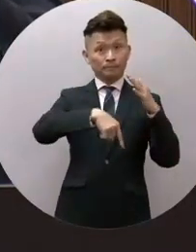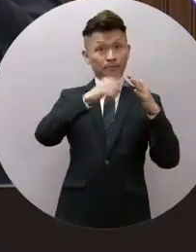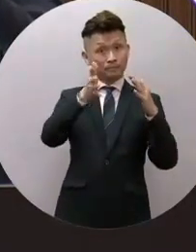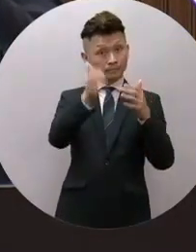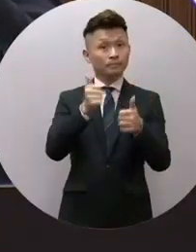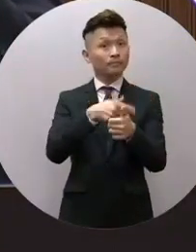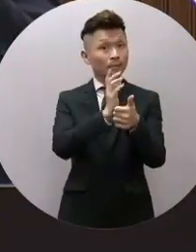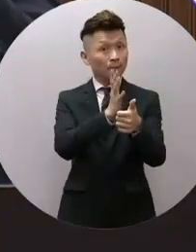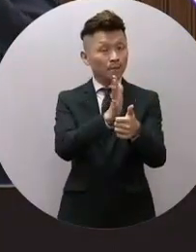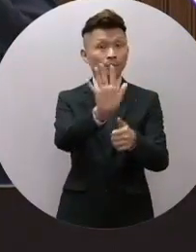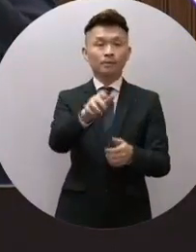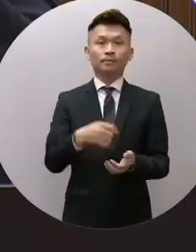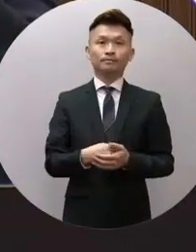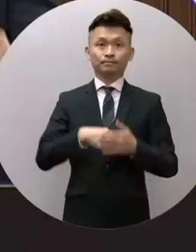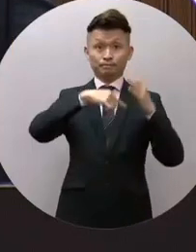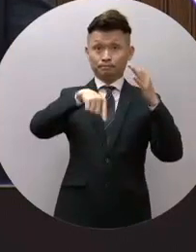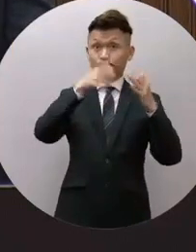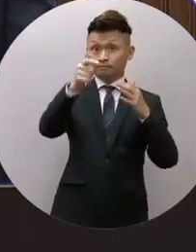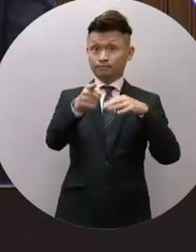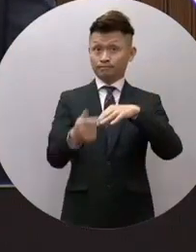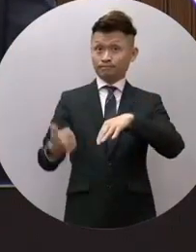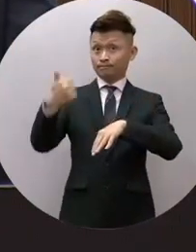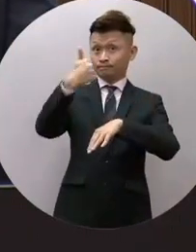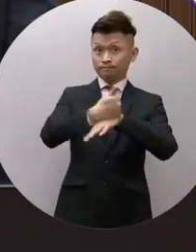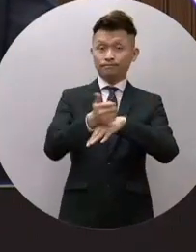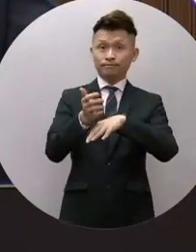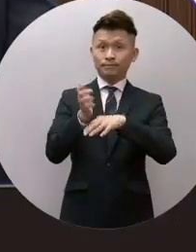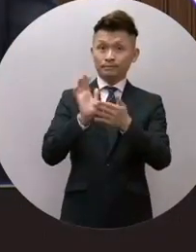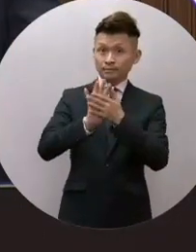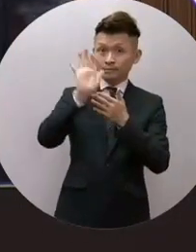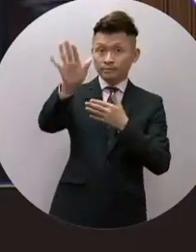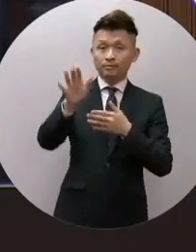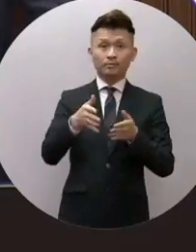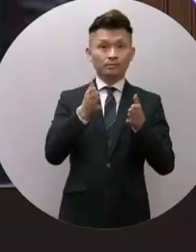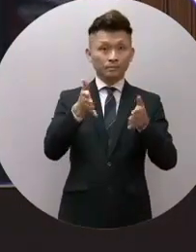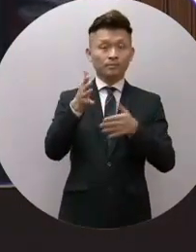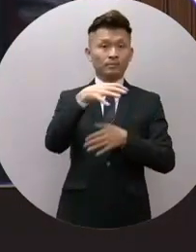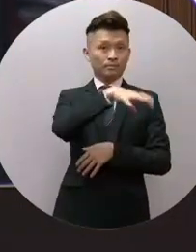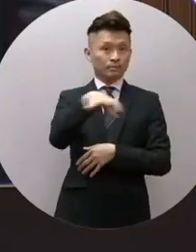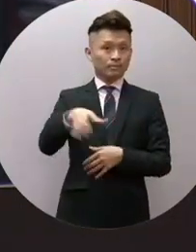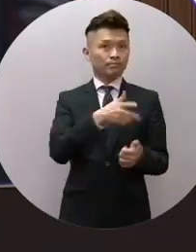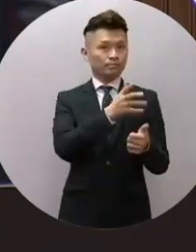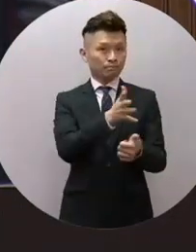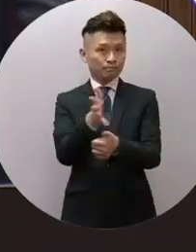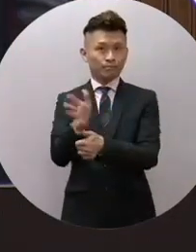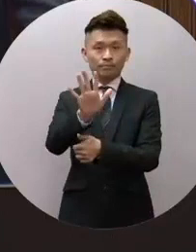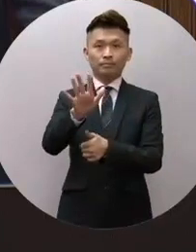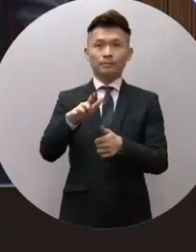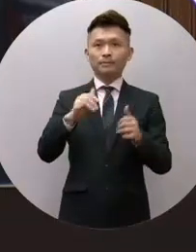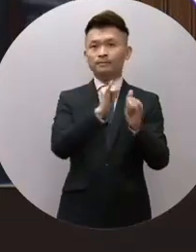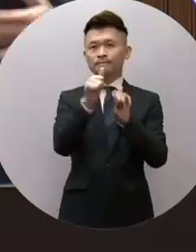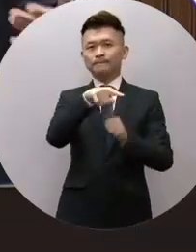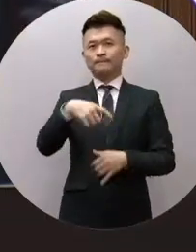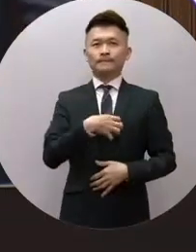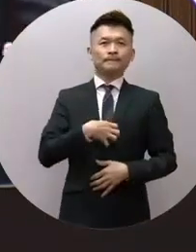做探讨哦。那我看到院长这边呢，您上任之后，您也针对了各部会去做了一些调查，就是有关于一些民怨的